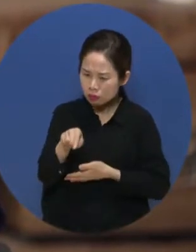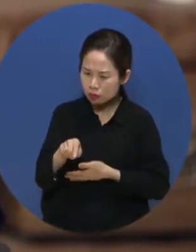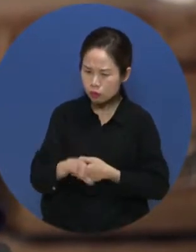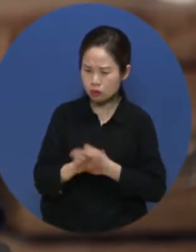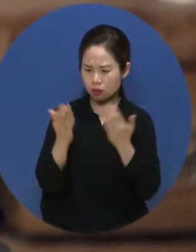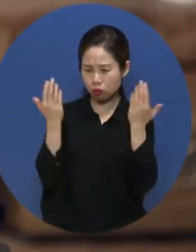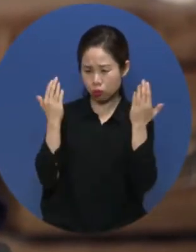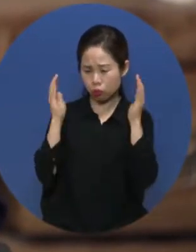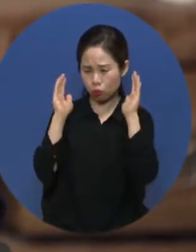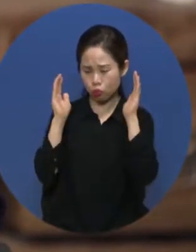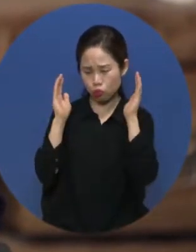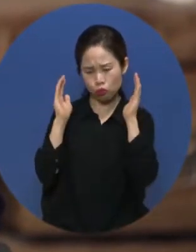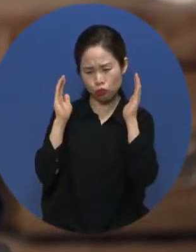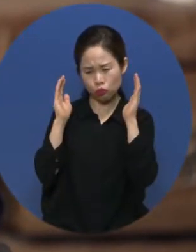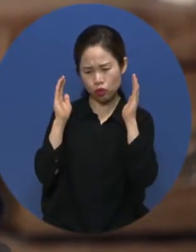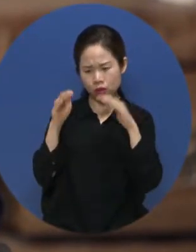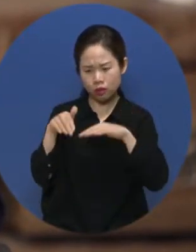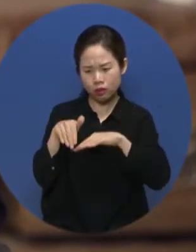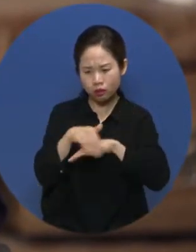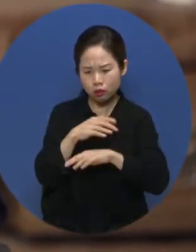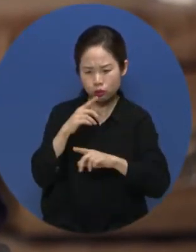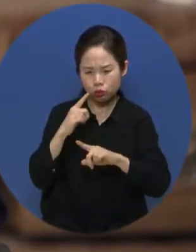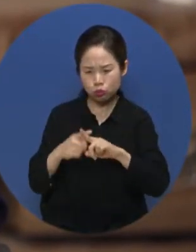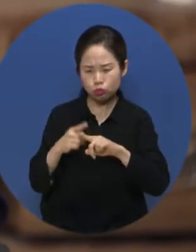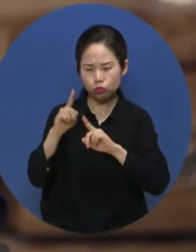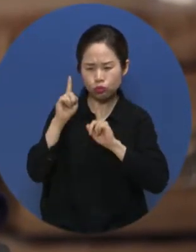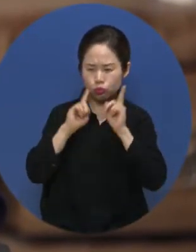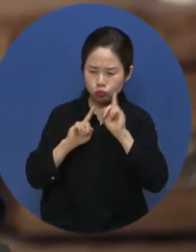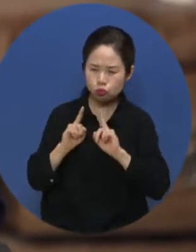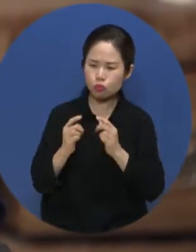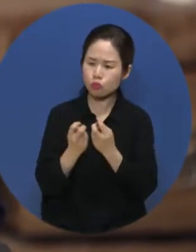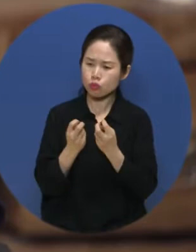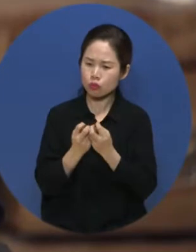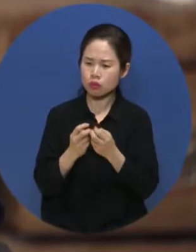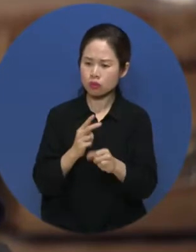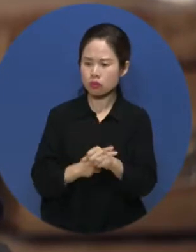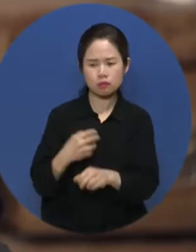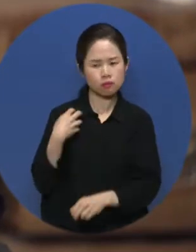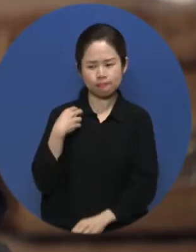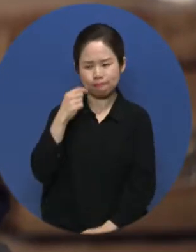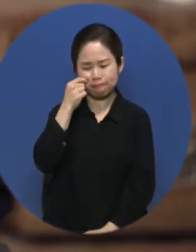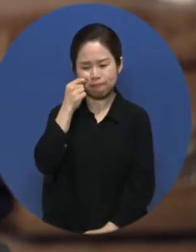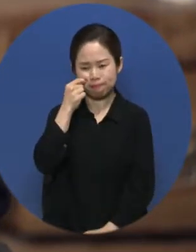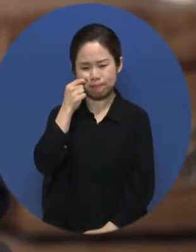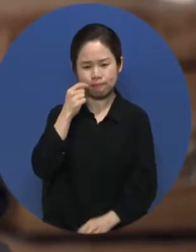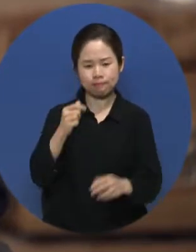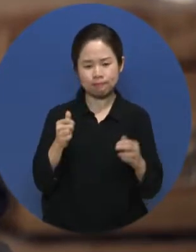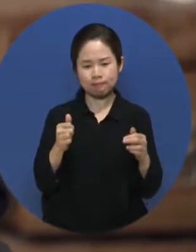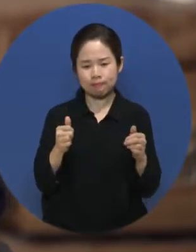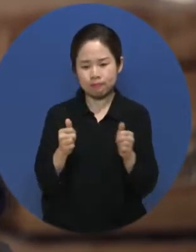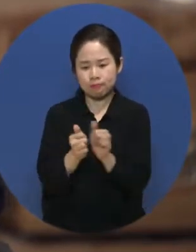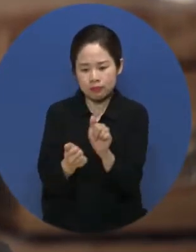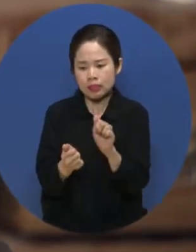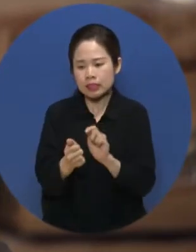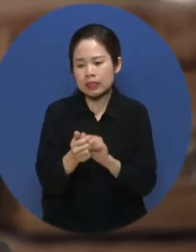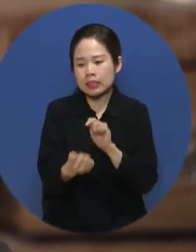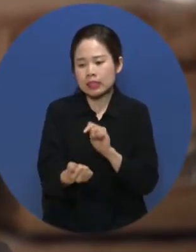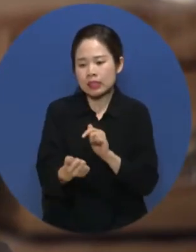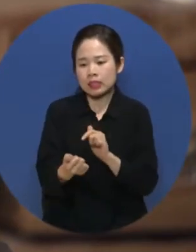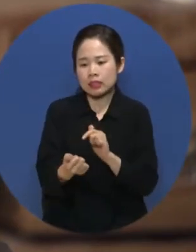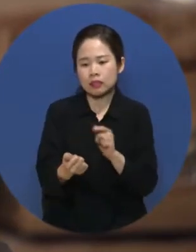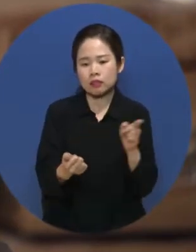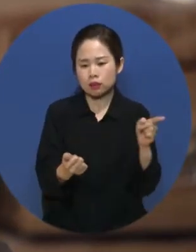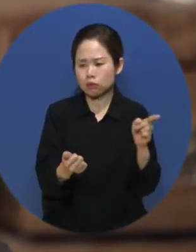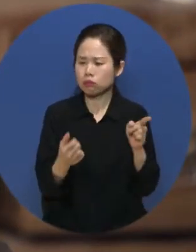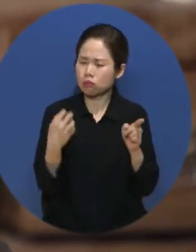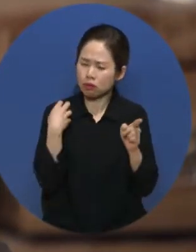하게 되면 다니다가 다치면 누가 책임질 겁니까? 선생님도 책임 못 집니다. 또 아이를 다치게 한 친구의 부모님도 책임질